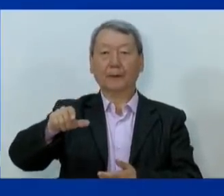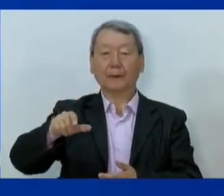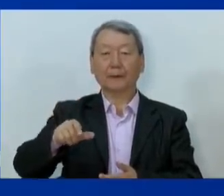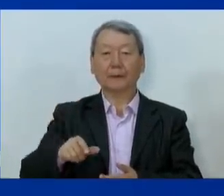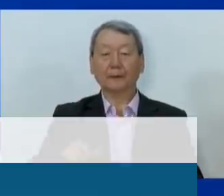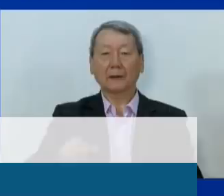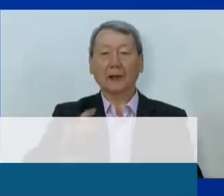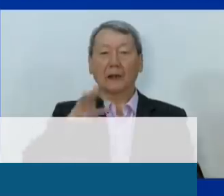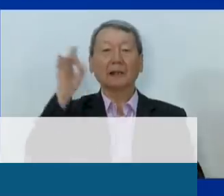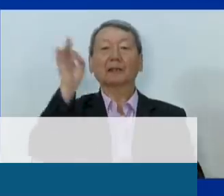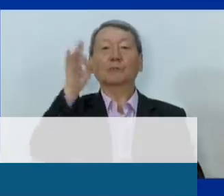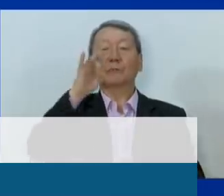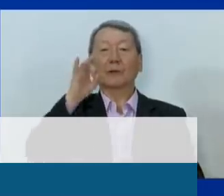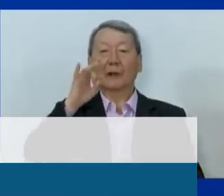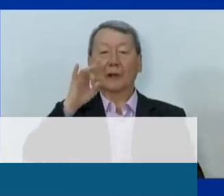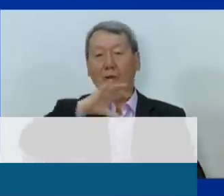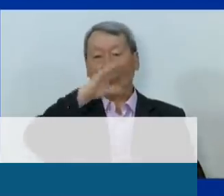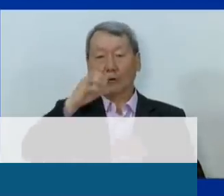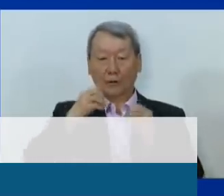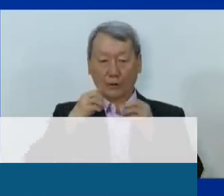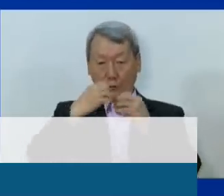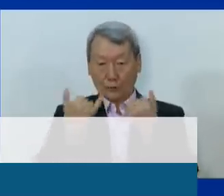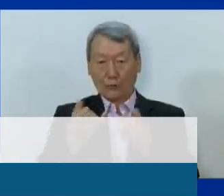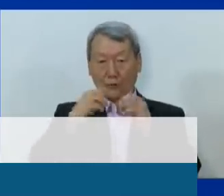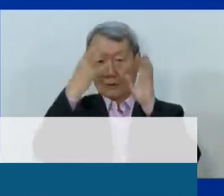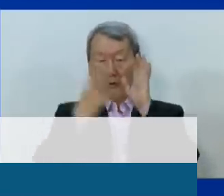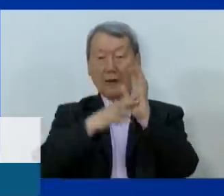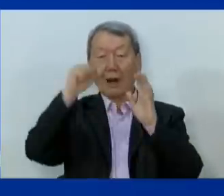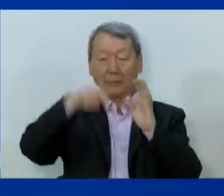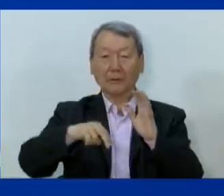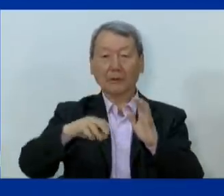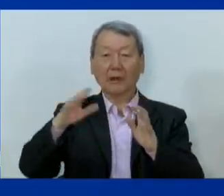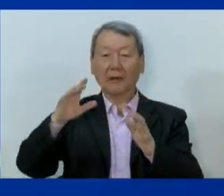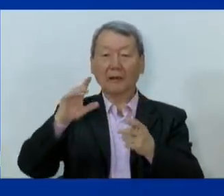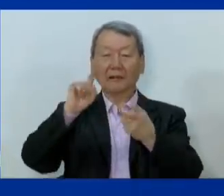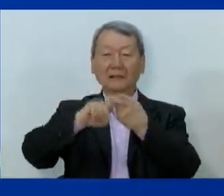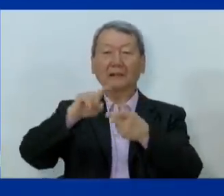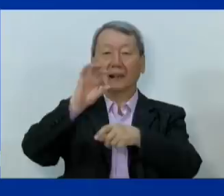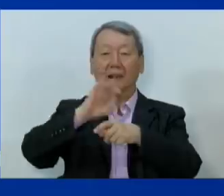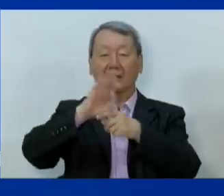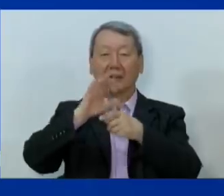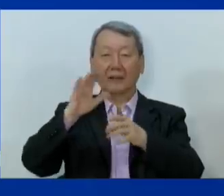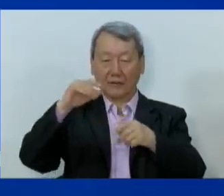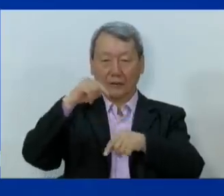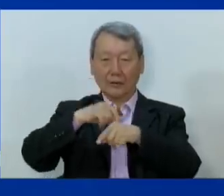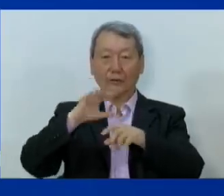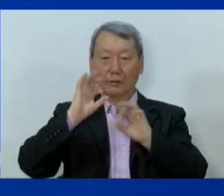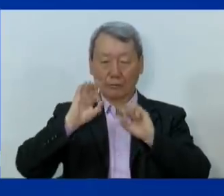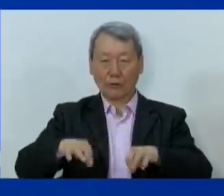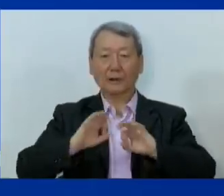Республикағыз бойынша 19 апрелге эпидемиялық авал туралы айта кетсек